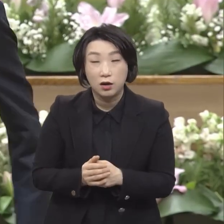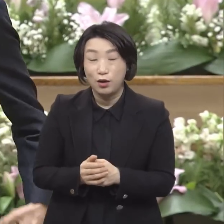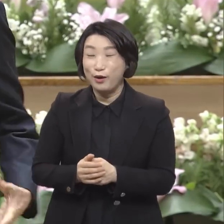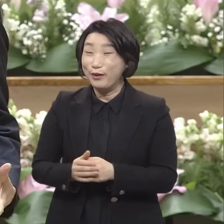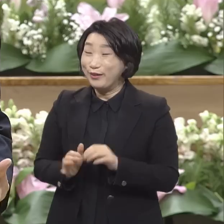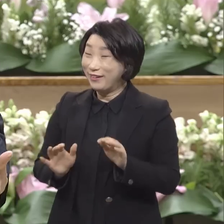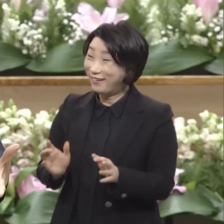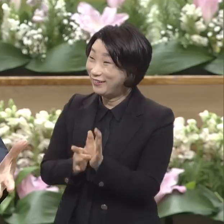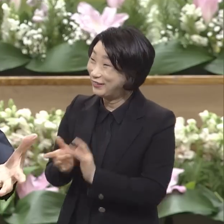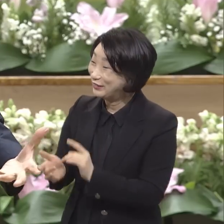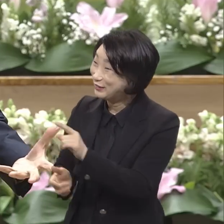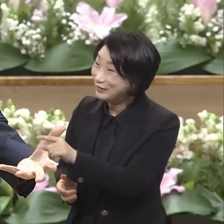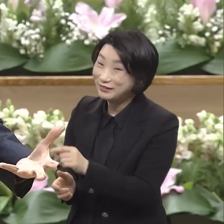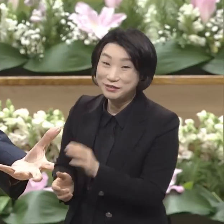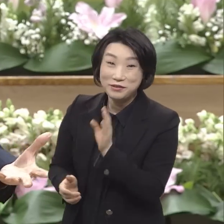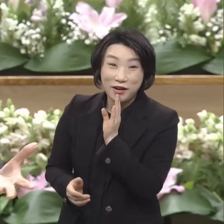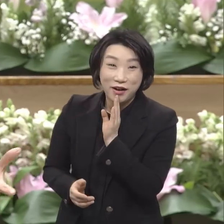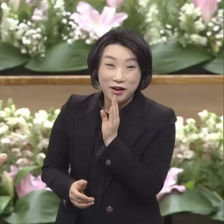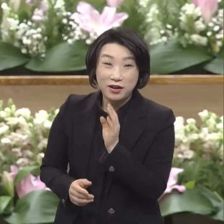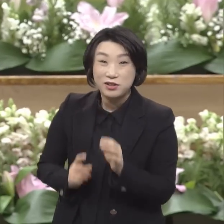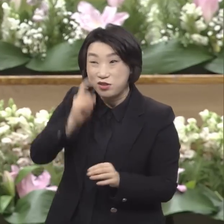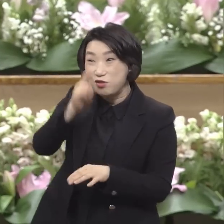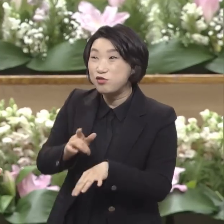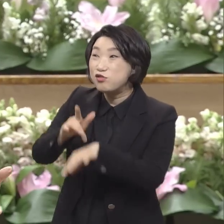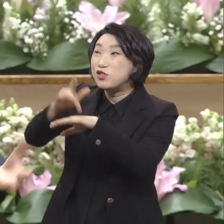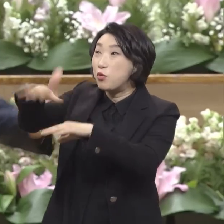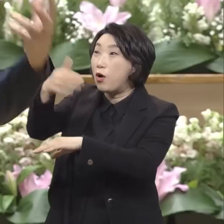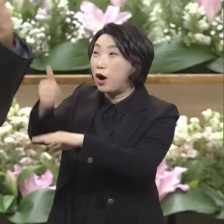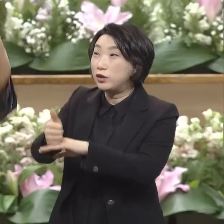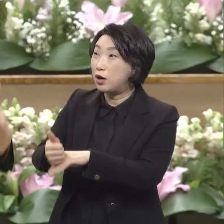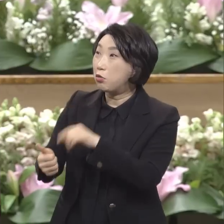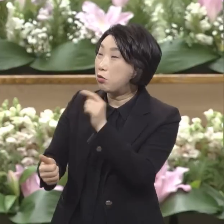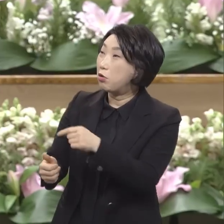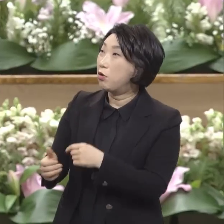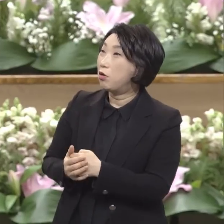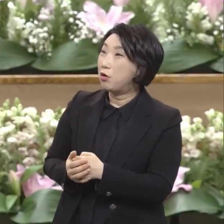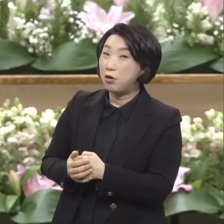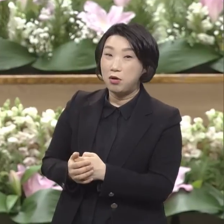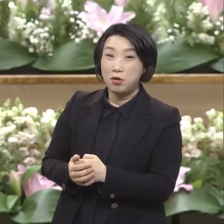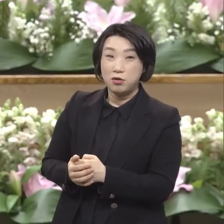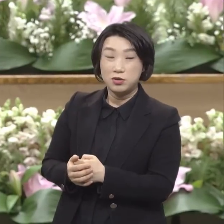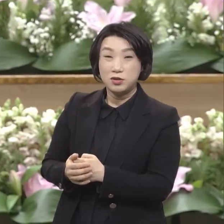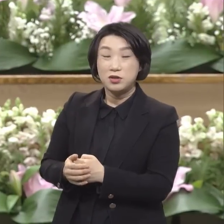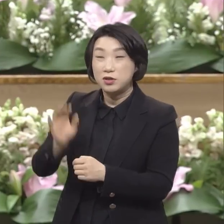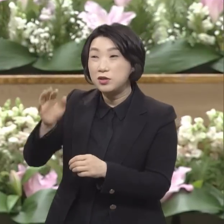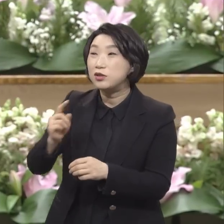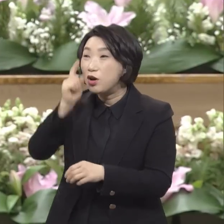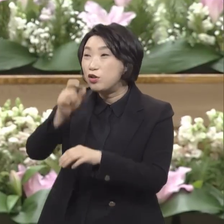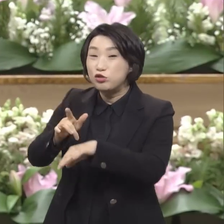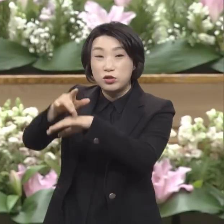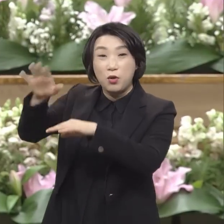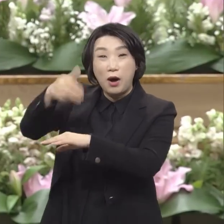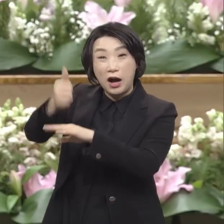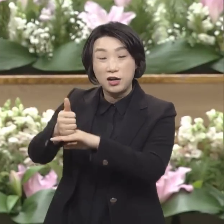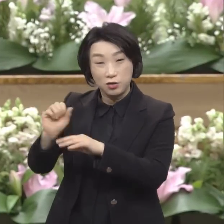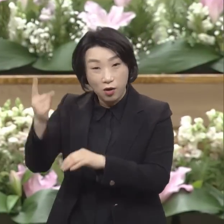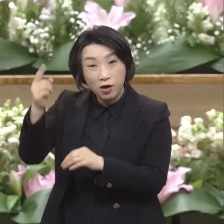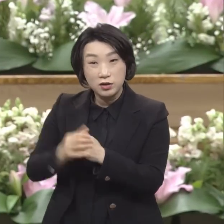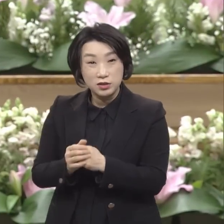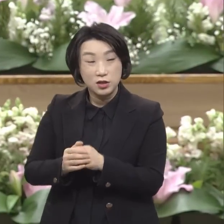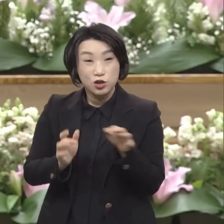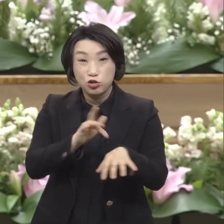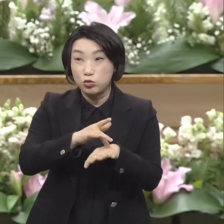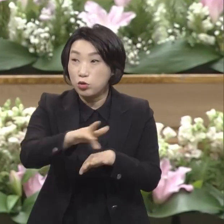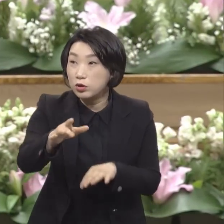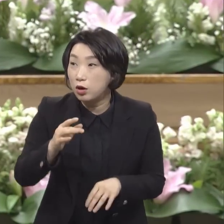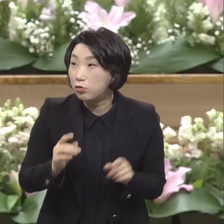아니 주님을 더러운 귀신의 왕이라고도 않고 왕을 힘입어서 귀신을 쫓아내는도다